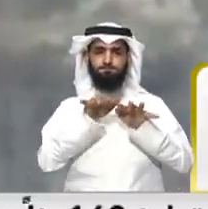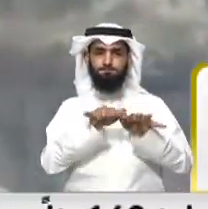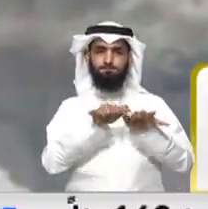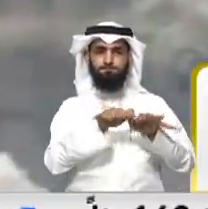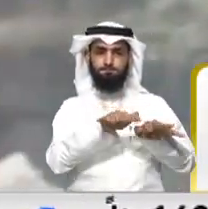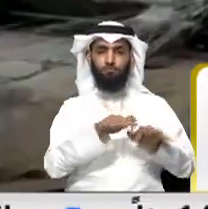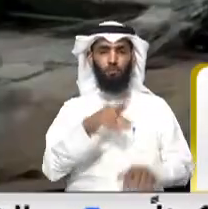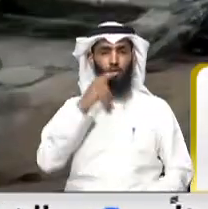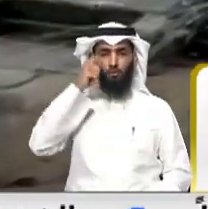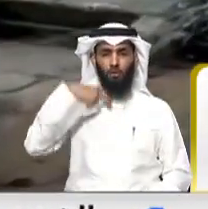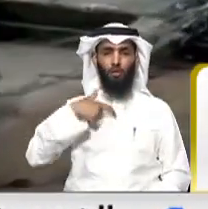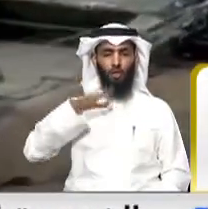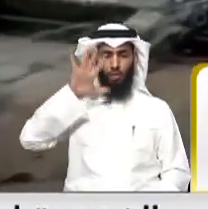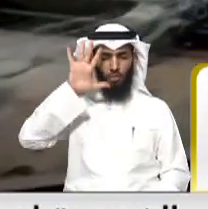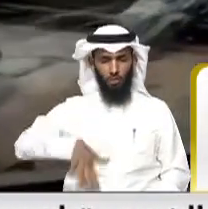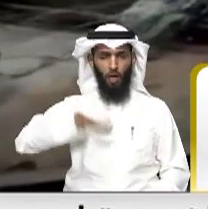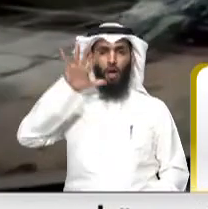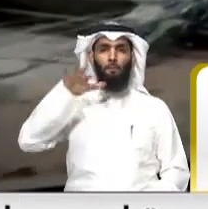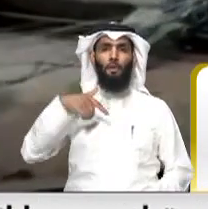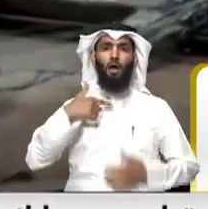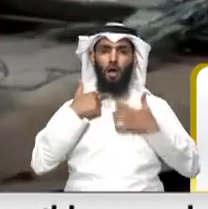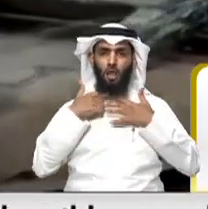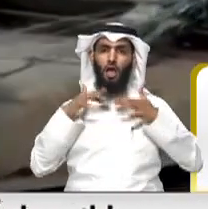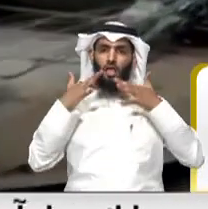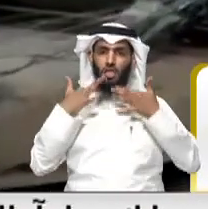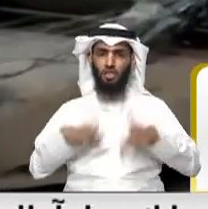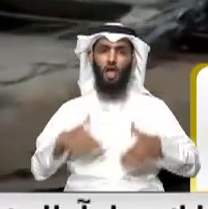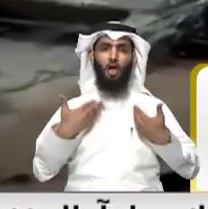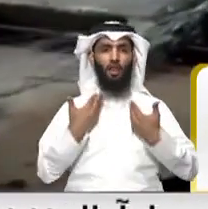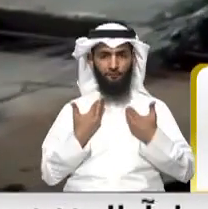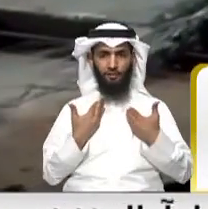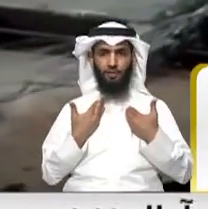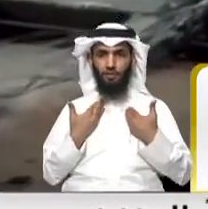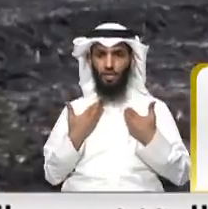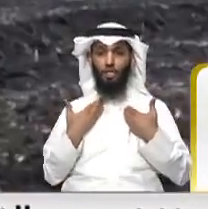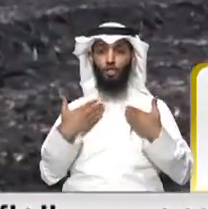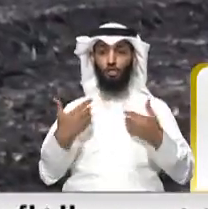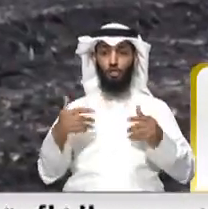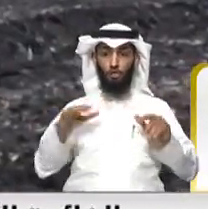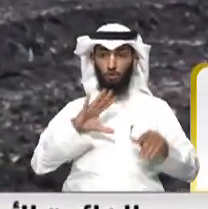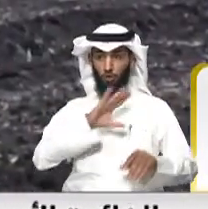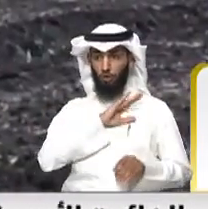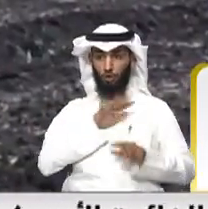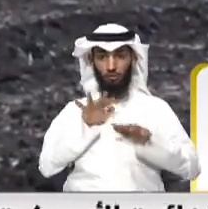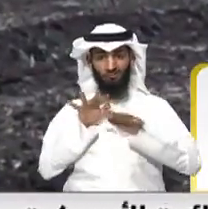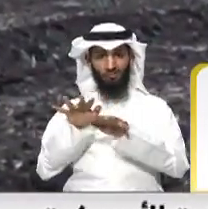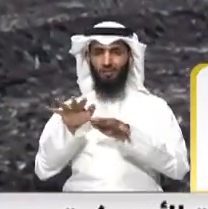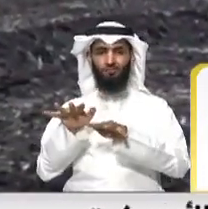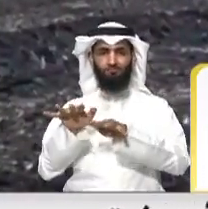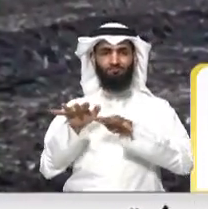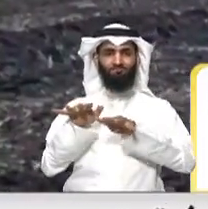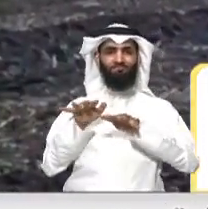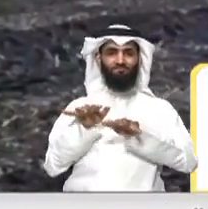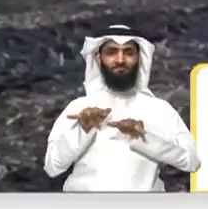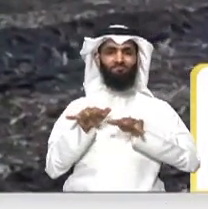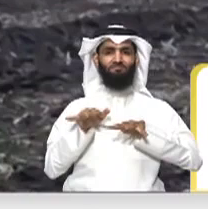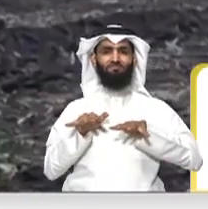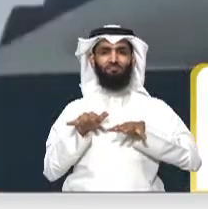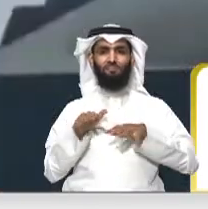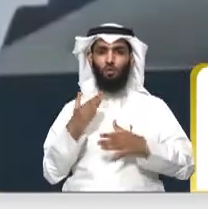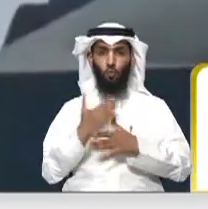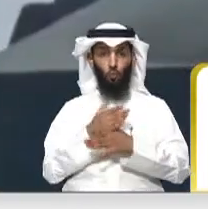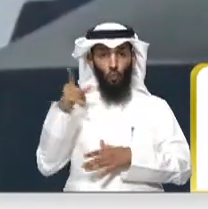من ثلاث بلدات في المنطقه مؤكد ان الوضع يتفاقم حول بلدتي مارينكا وفدي فكا مع استمرار التقدم